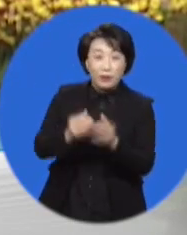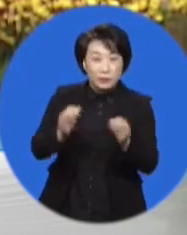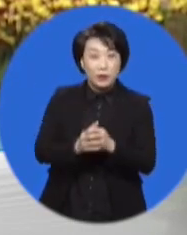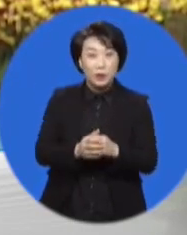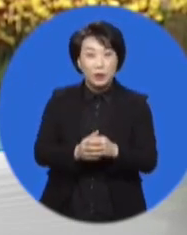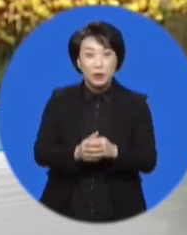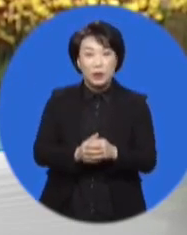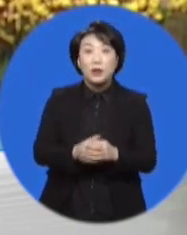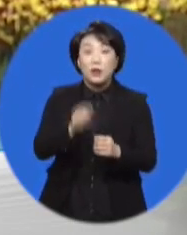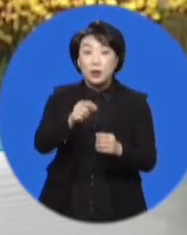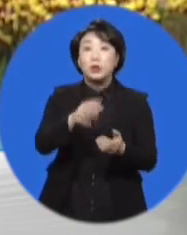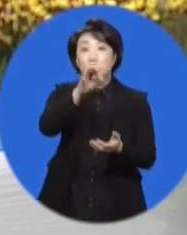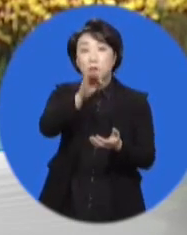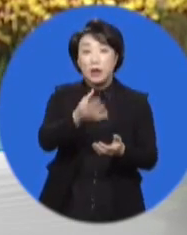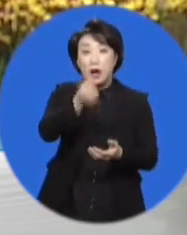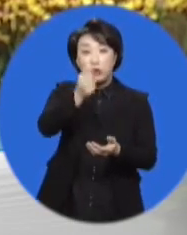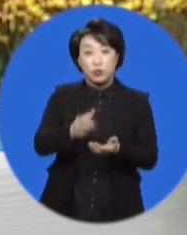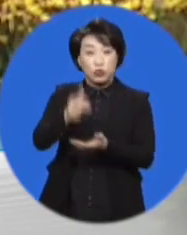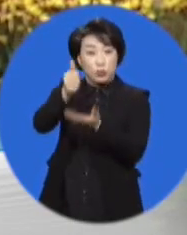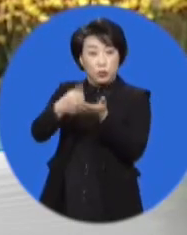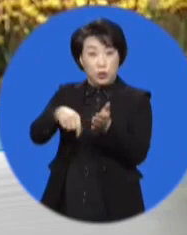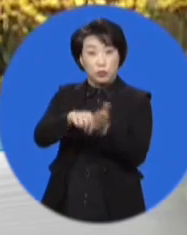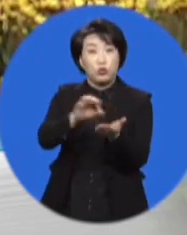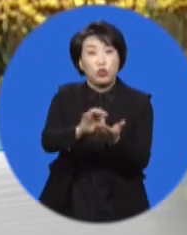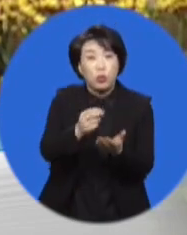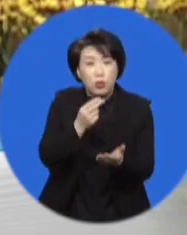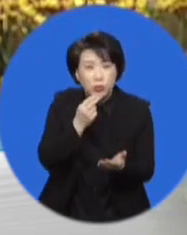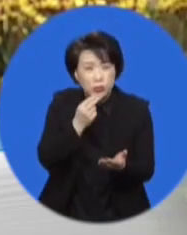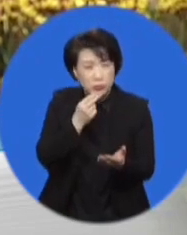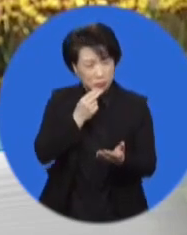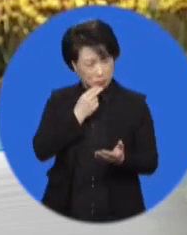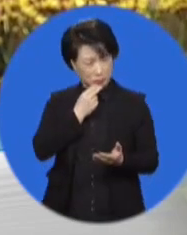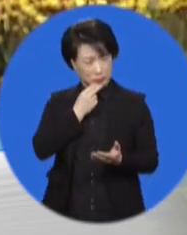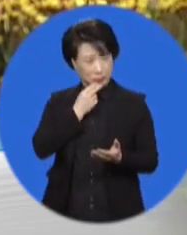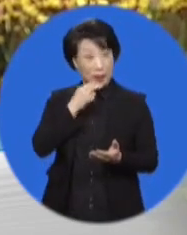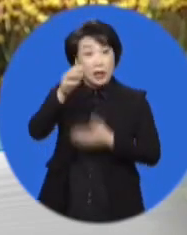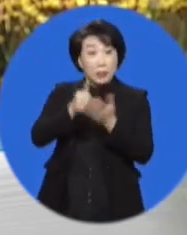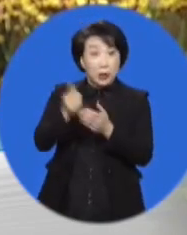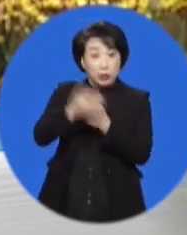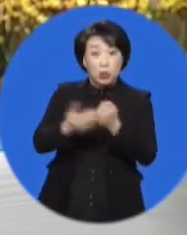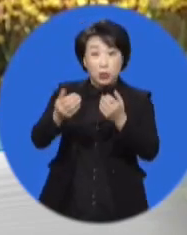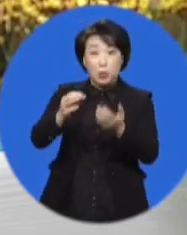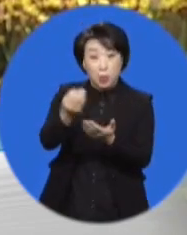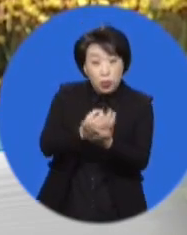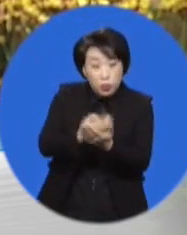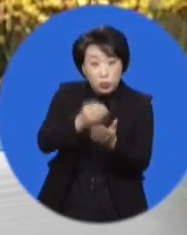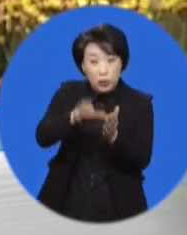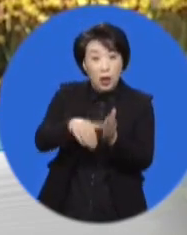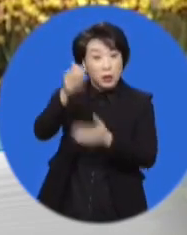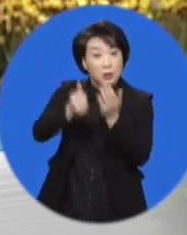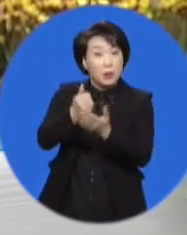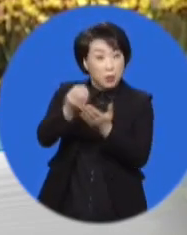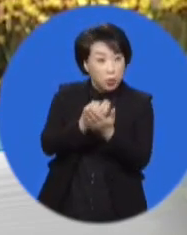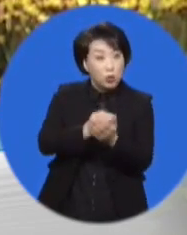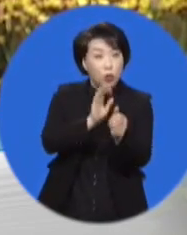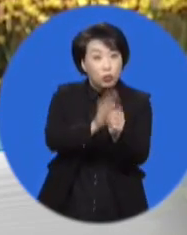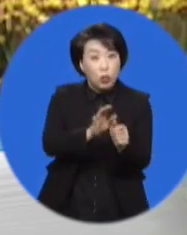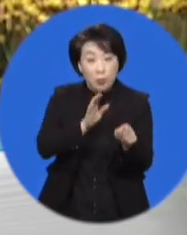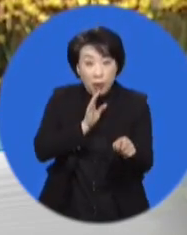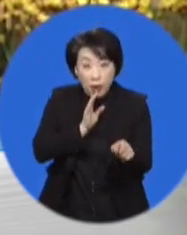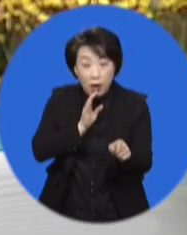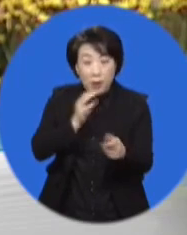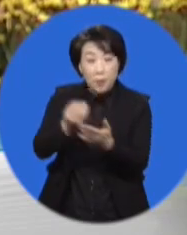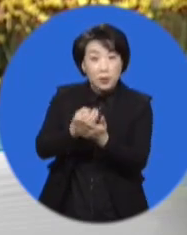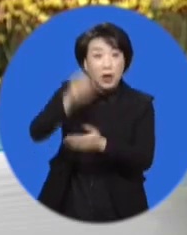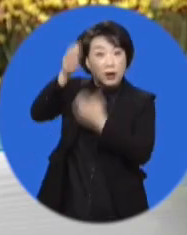고주를위해쓰지않으면하나님의은혜로벌었으면하나님의볼기인것인가볼기하신